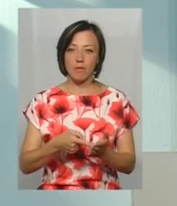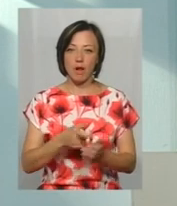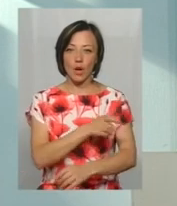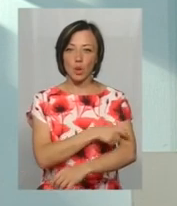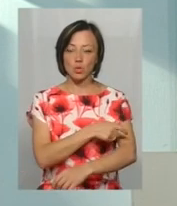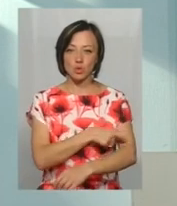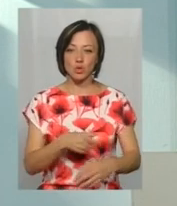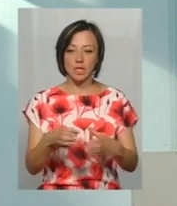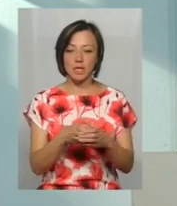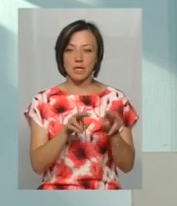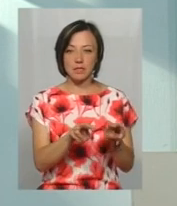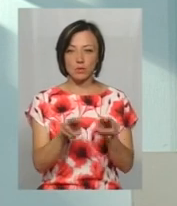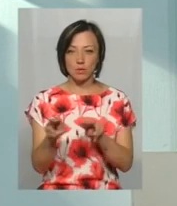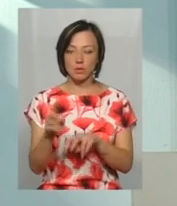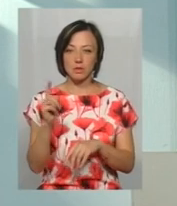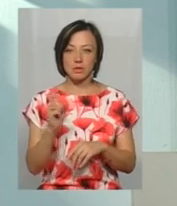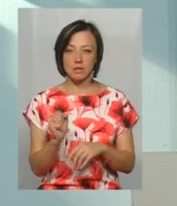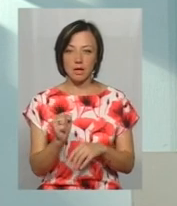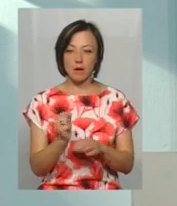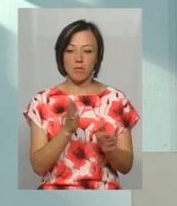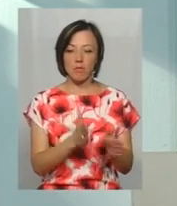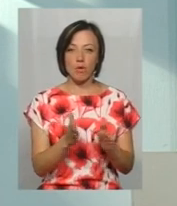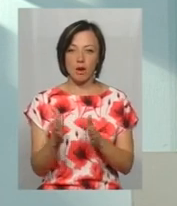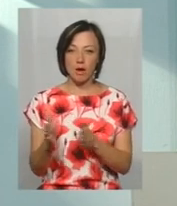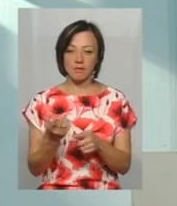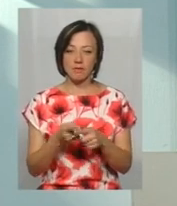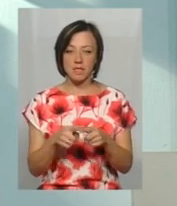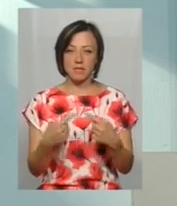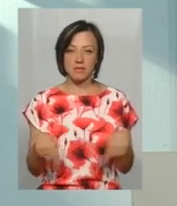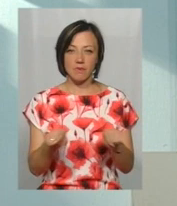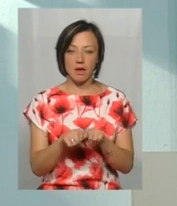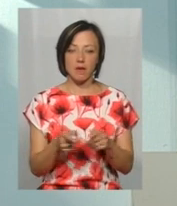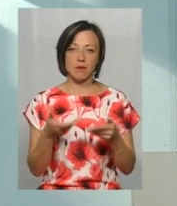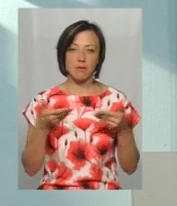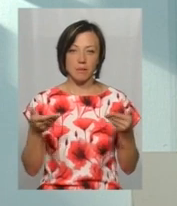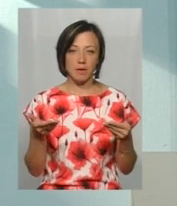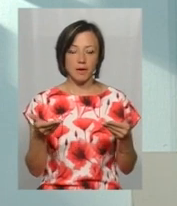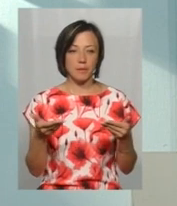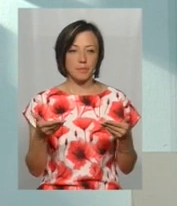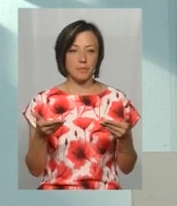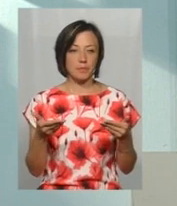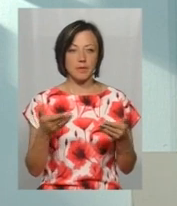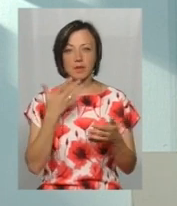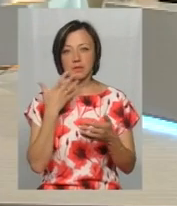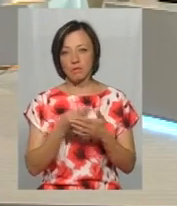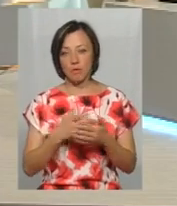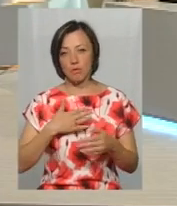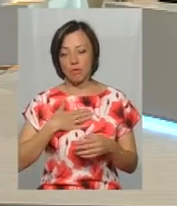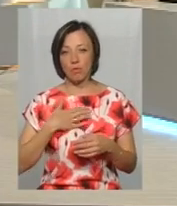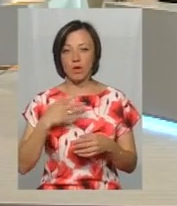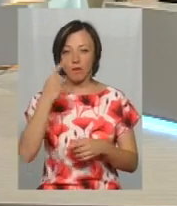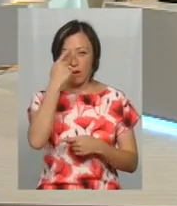яка теж слідкує за наведенням порядку у даній сфері. Ми зі своєї сторони ми